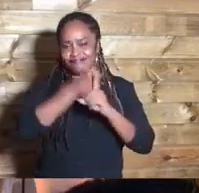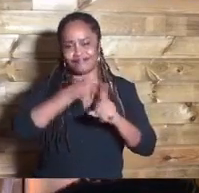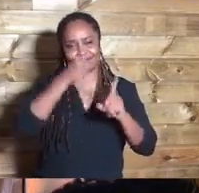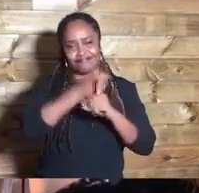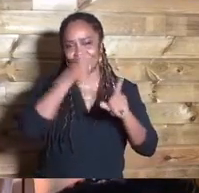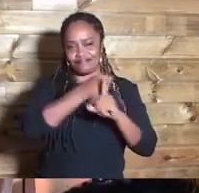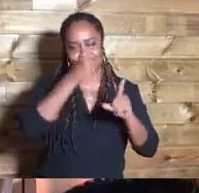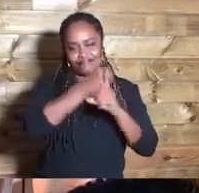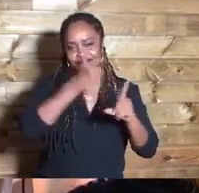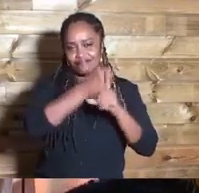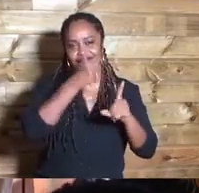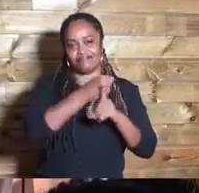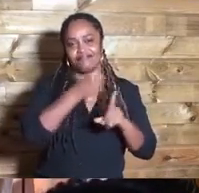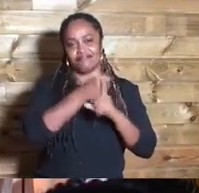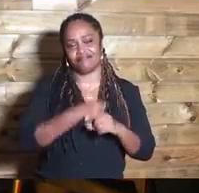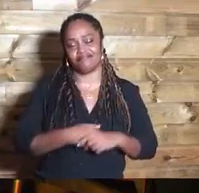monté.